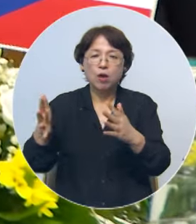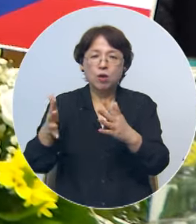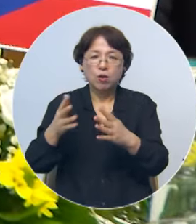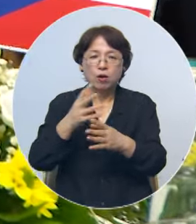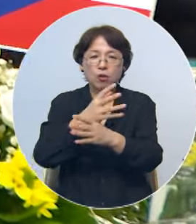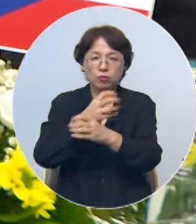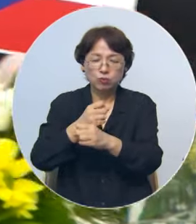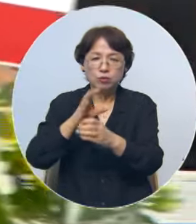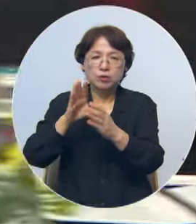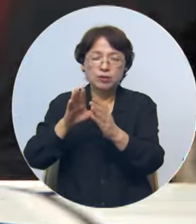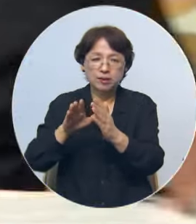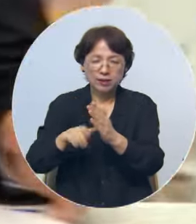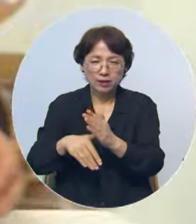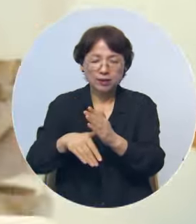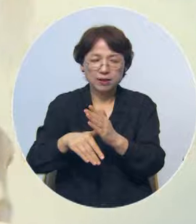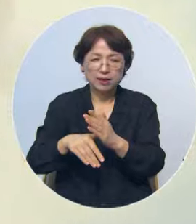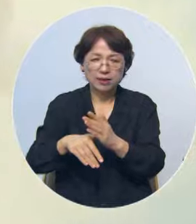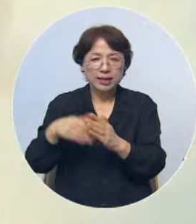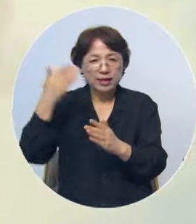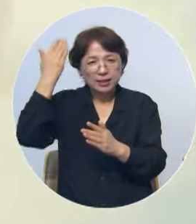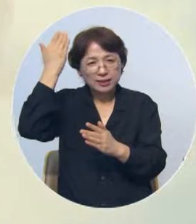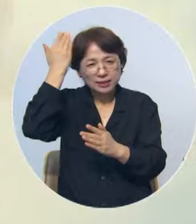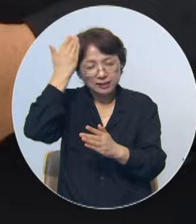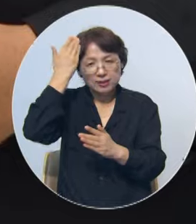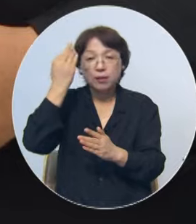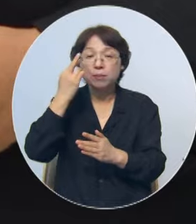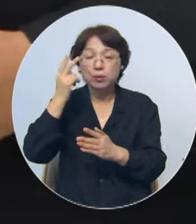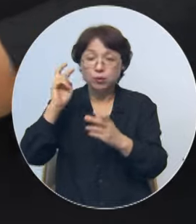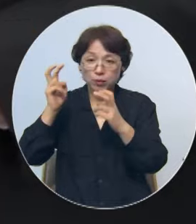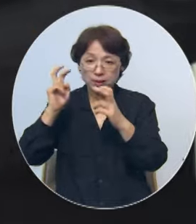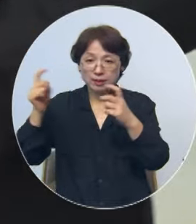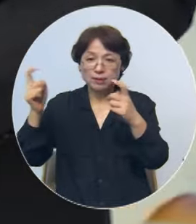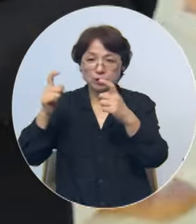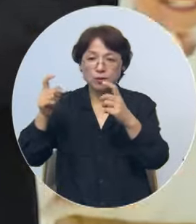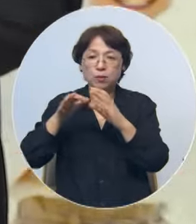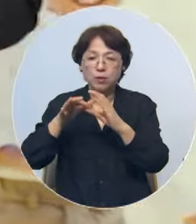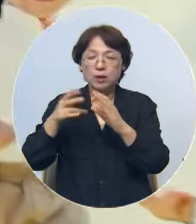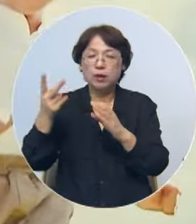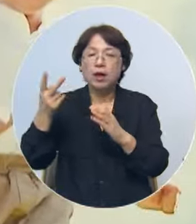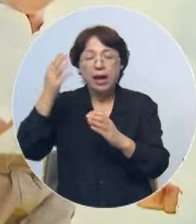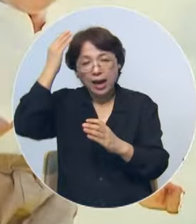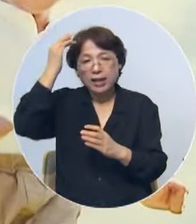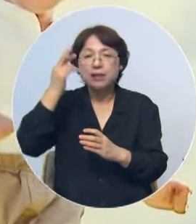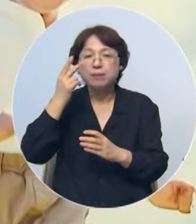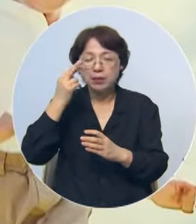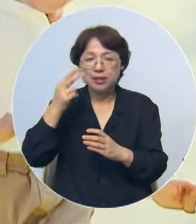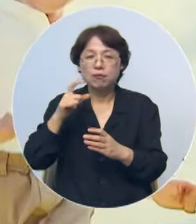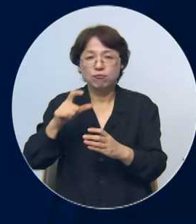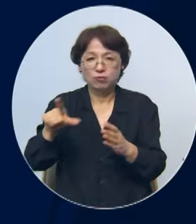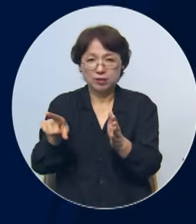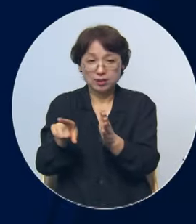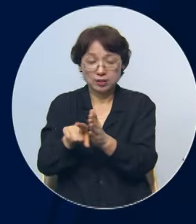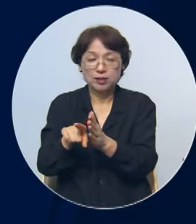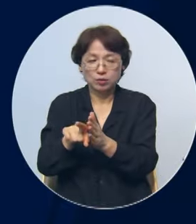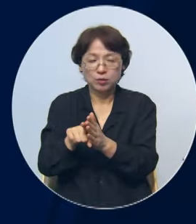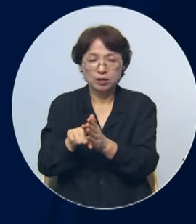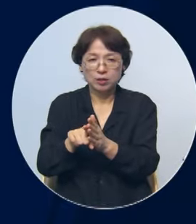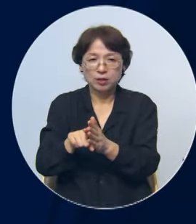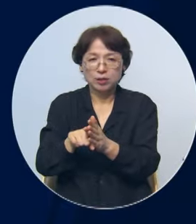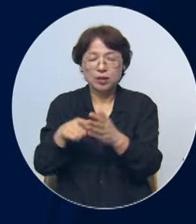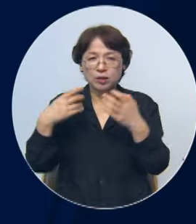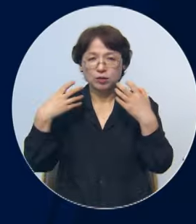미국 웨스팅하우스와의 지적 재산권 분쟁과 관련해서는 한미동맹의 굳건한 신뢰를 강조했습니다.